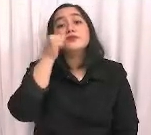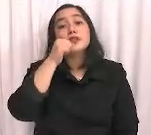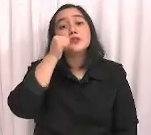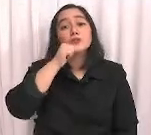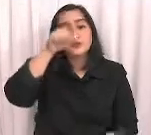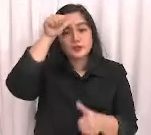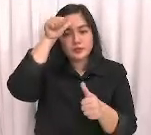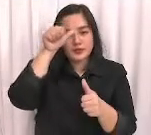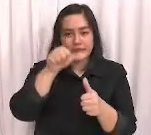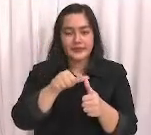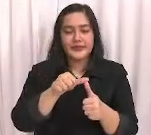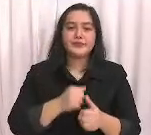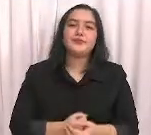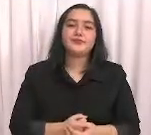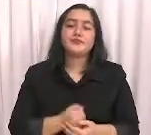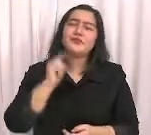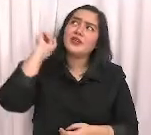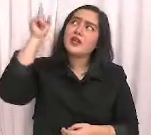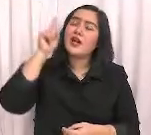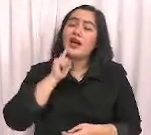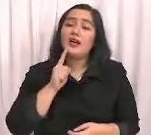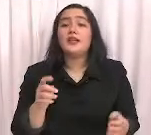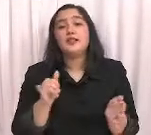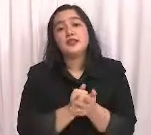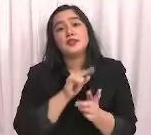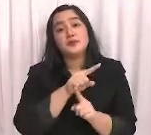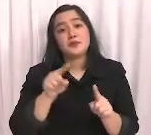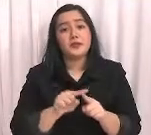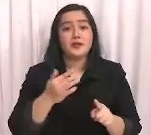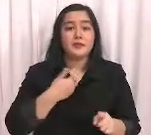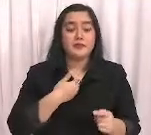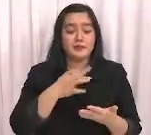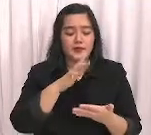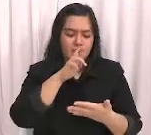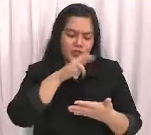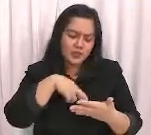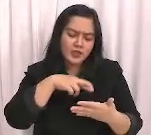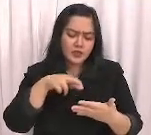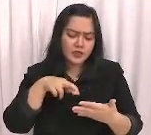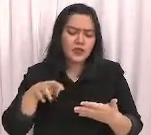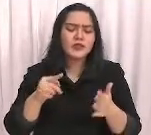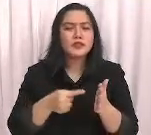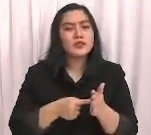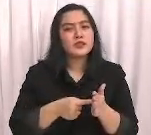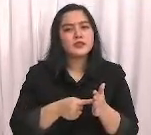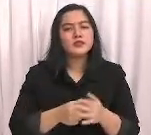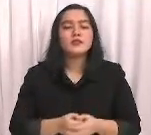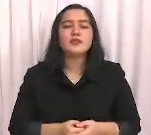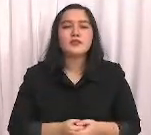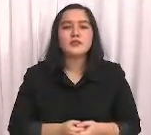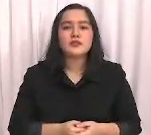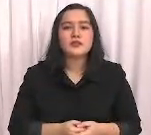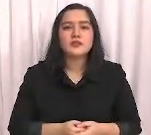habang binabasa ko po ito paulit-ulit. And then, Proverbs 31 is the last chapter